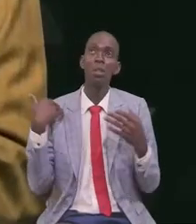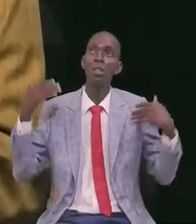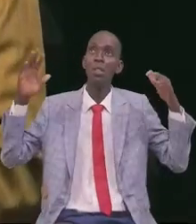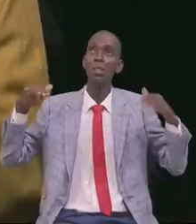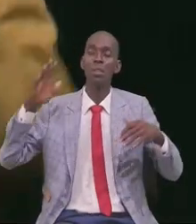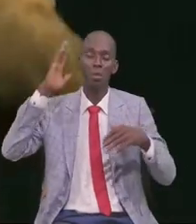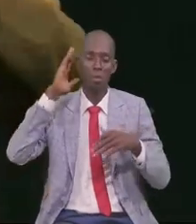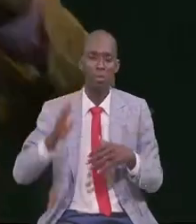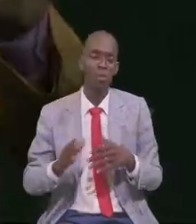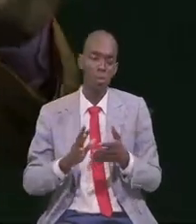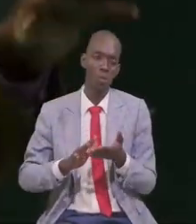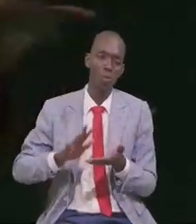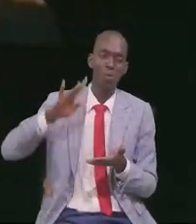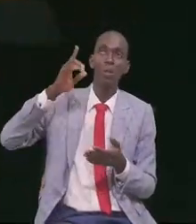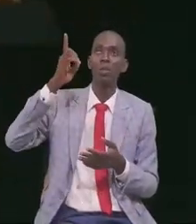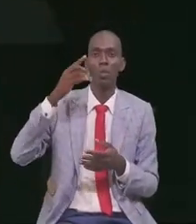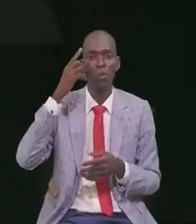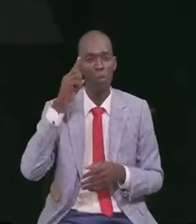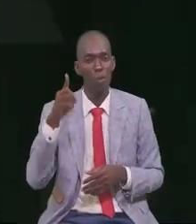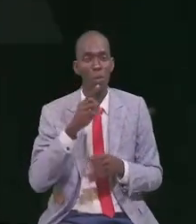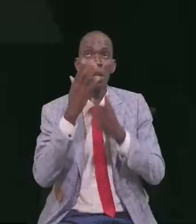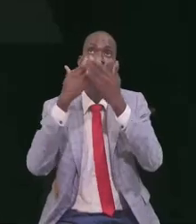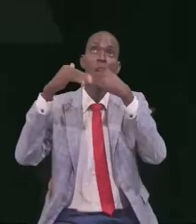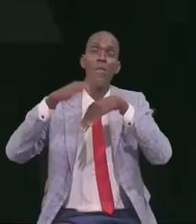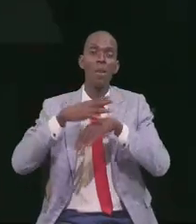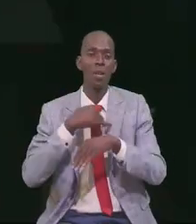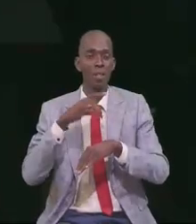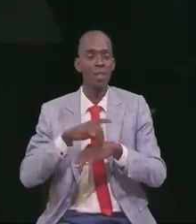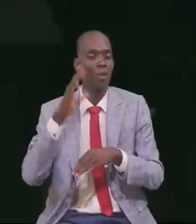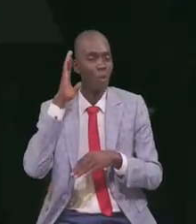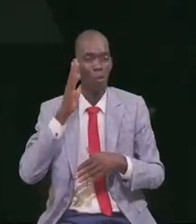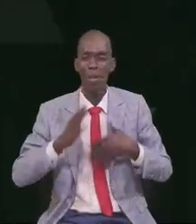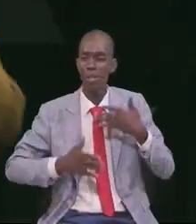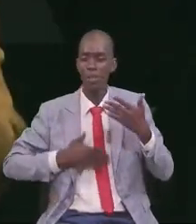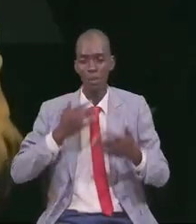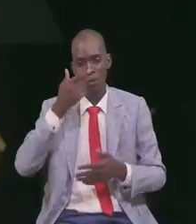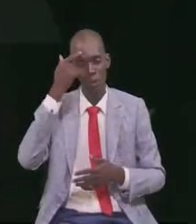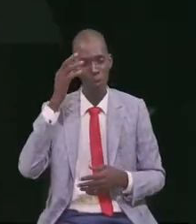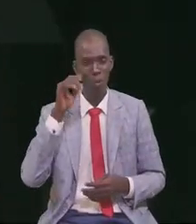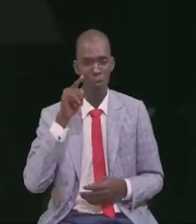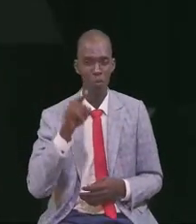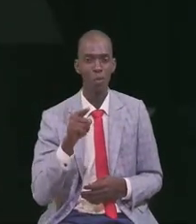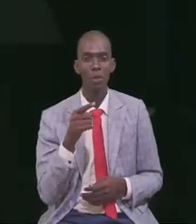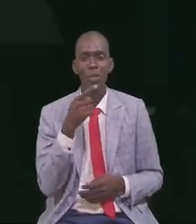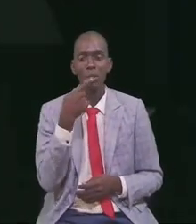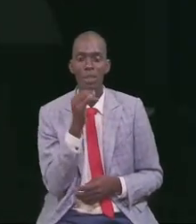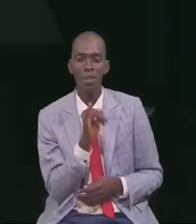faveur. Le ciel et la terre vont se réjouir en ta faveur. Disant,